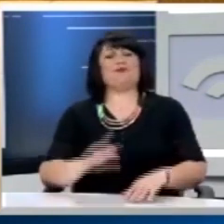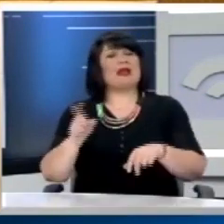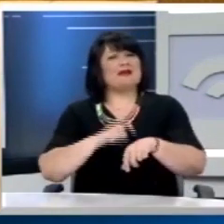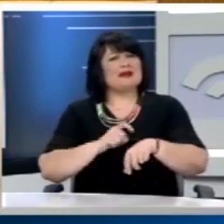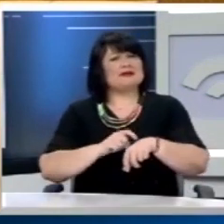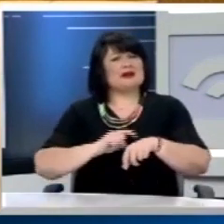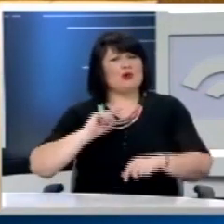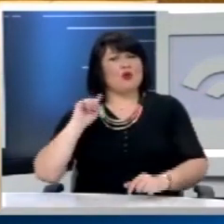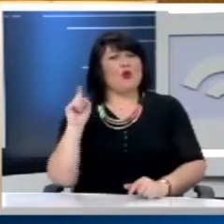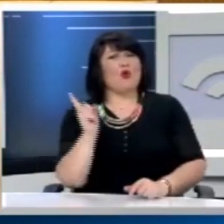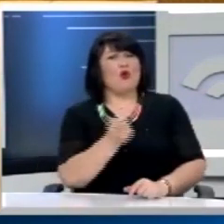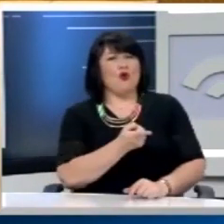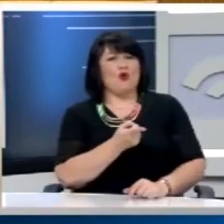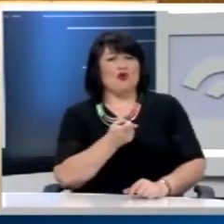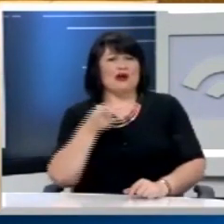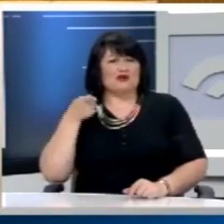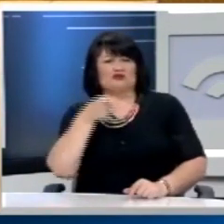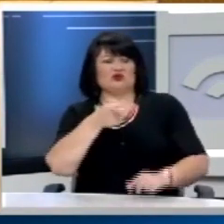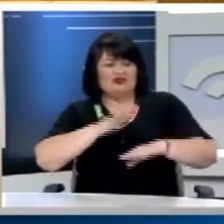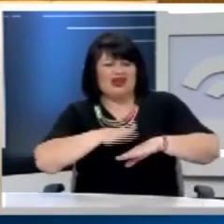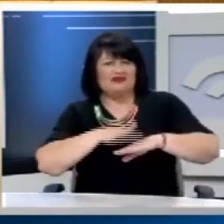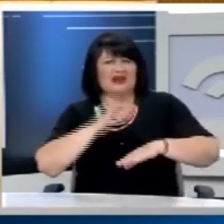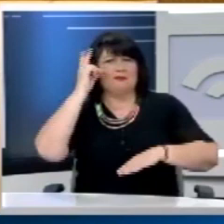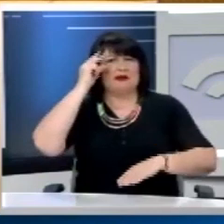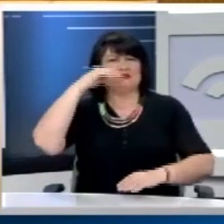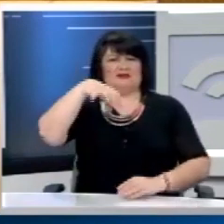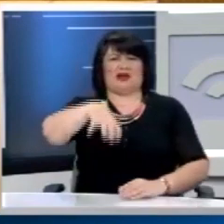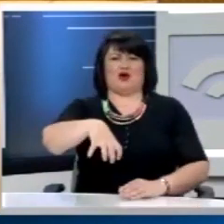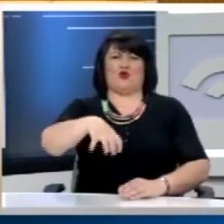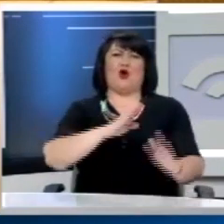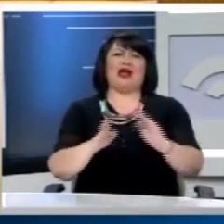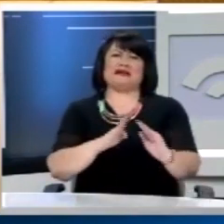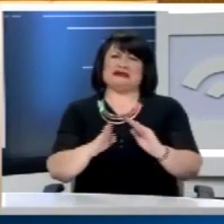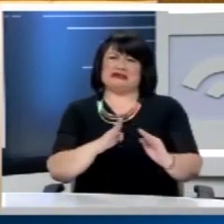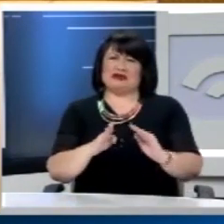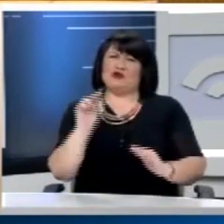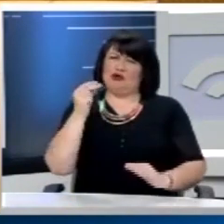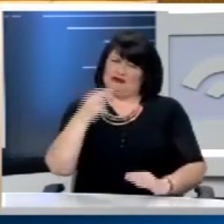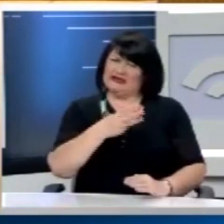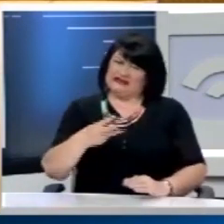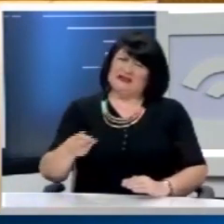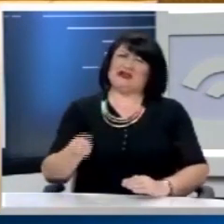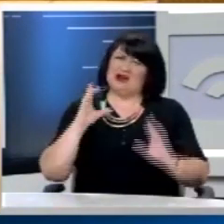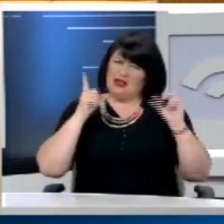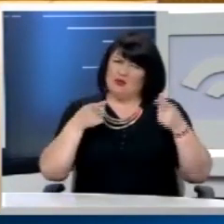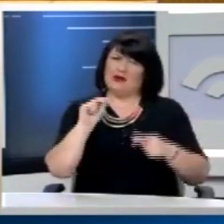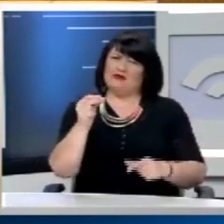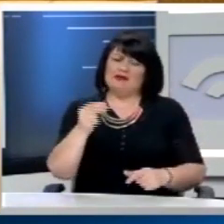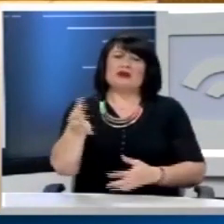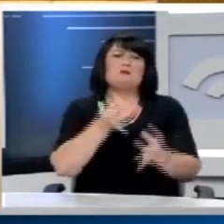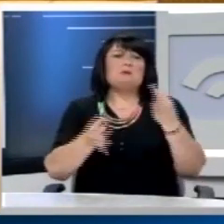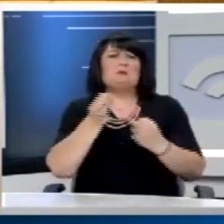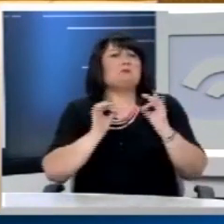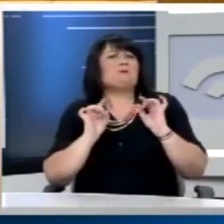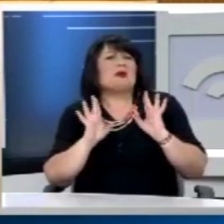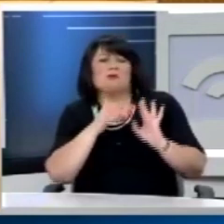που έχουν στοχοποιήσει το άσυλο, ανάμεσά τους, εκτός από τους κυβερνητικούς βουλευτές και βουλευτές του ΣΥΡΙΖΑ, δεν λένε κουβέντα